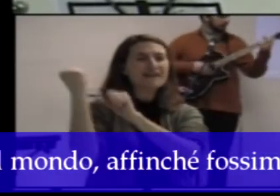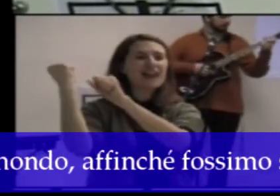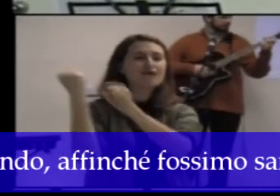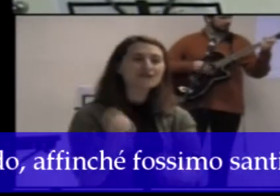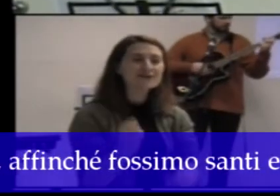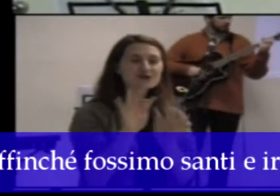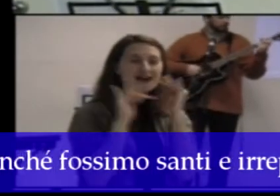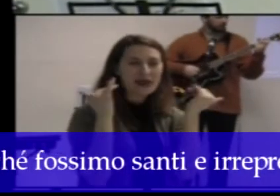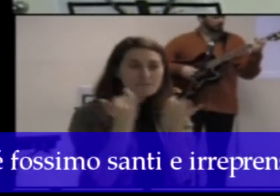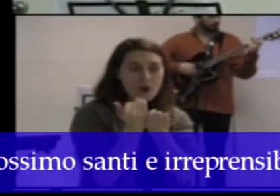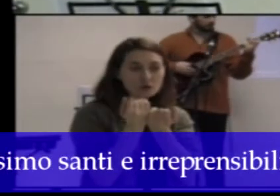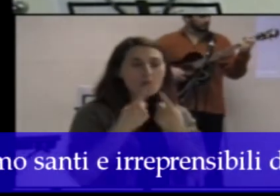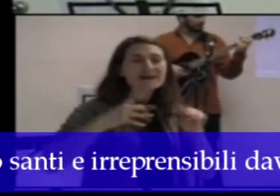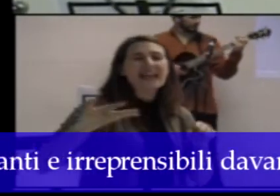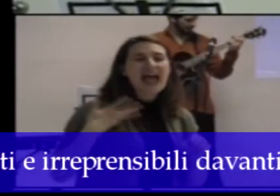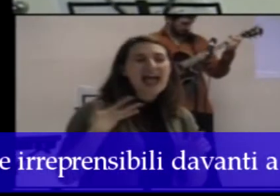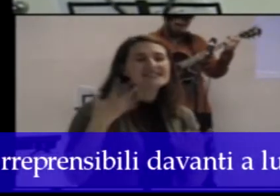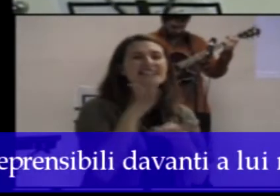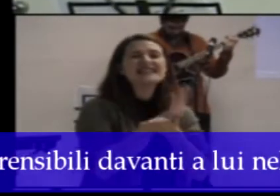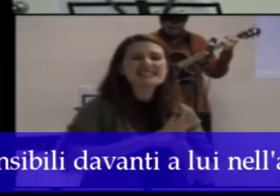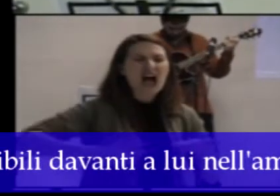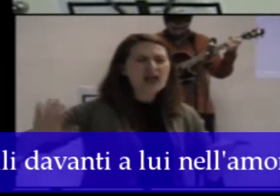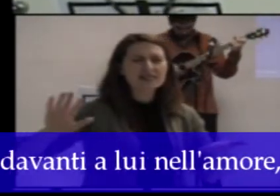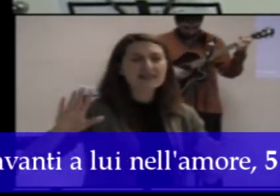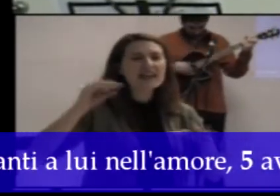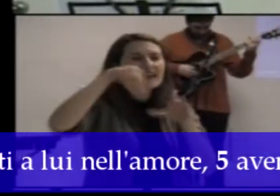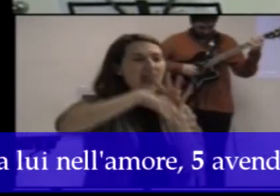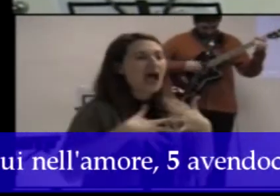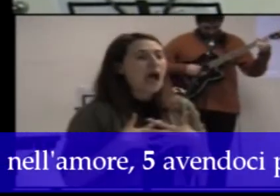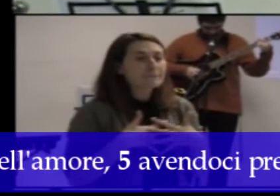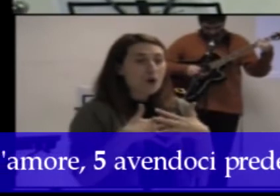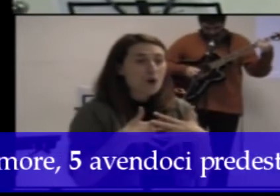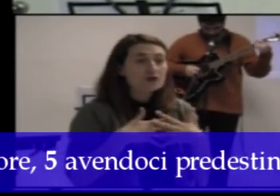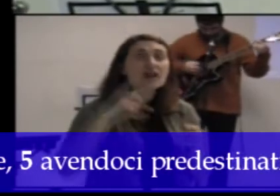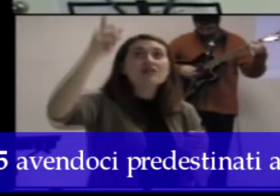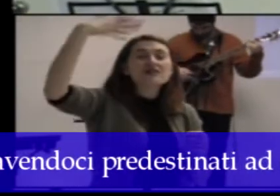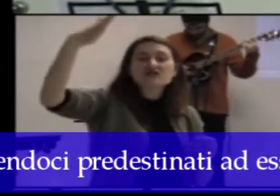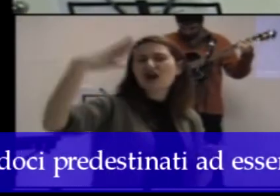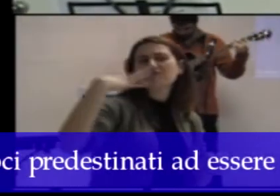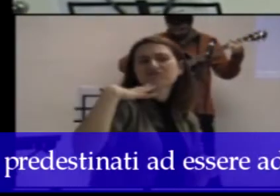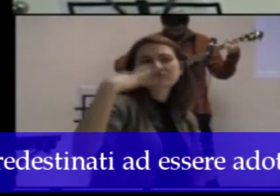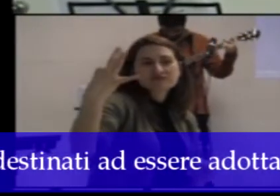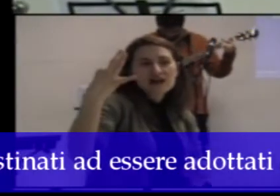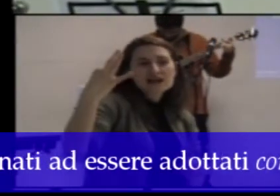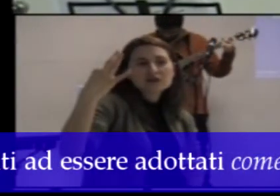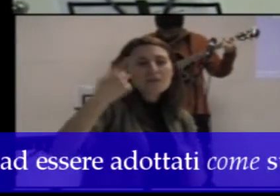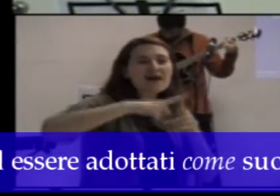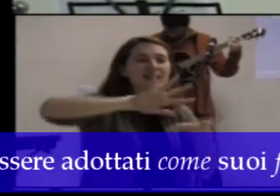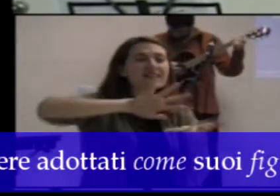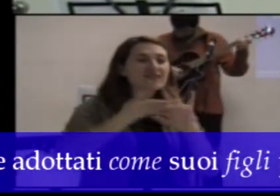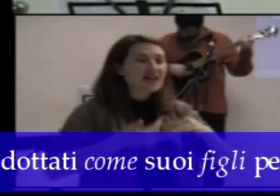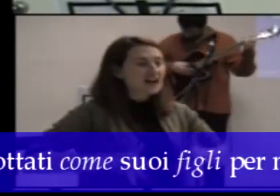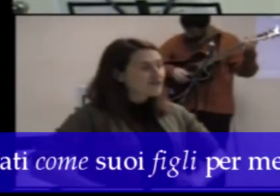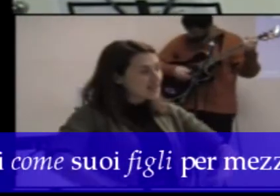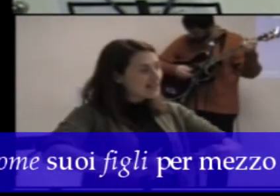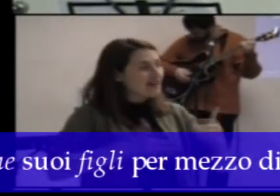fossimo santi e irreprensibili davanti a Lui nell'amore, avendoci predestinati all'adozione di figli per mezzo